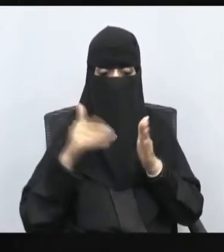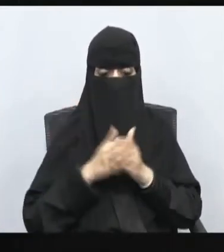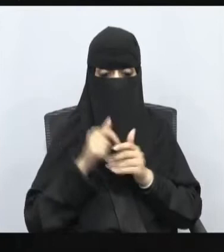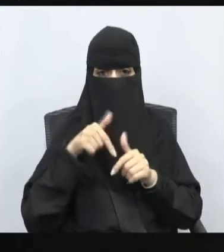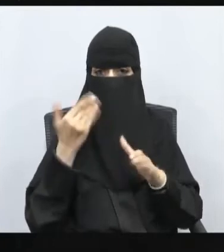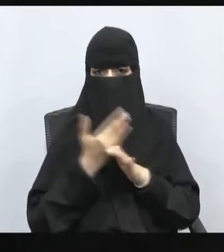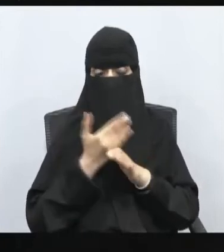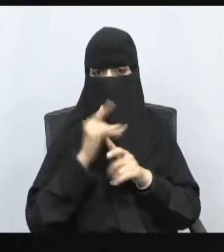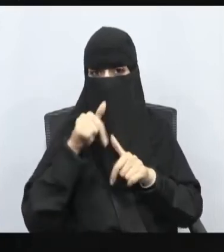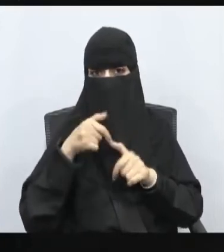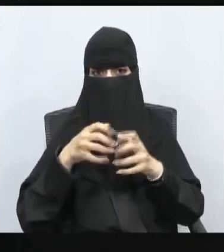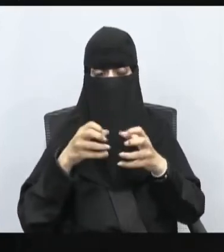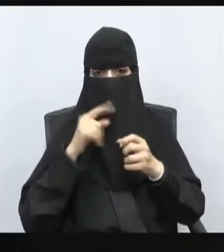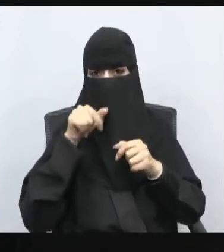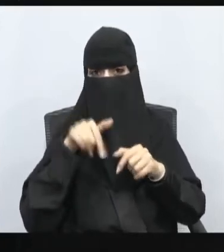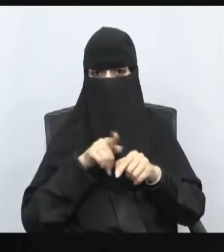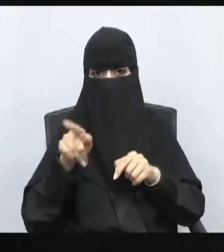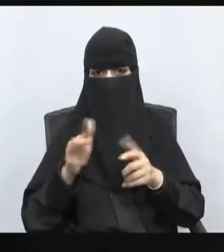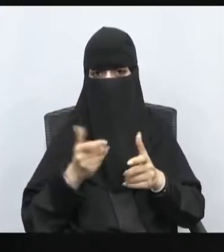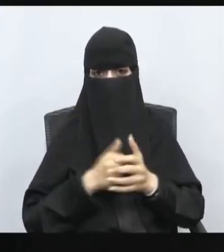ما سبب أو ما تفسير ذلك؟